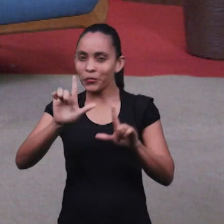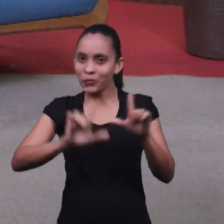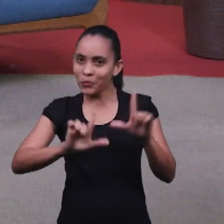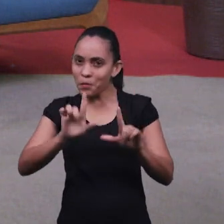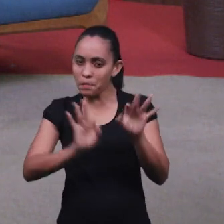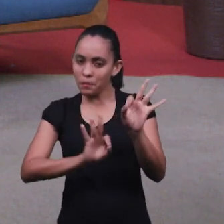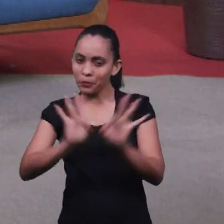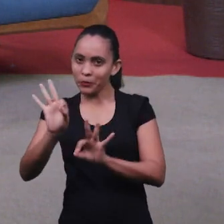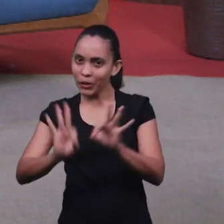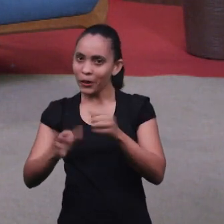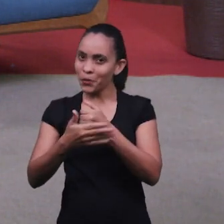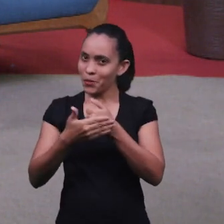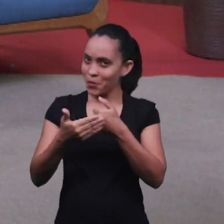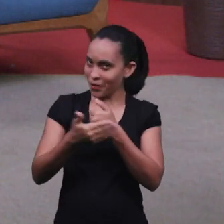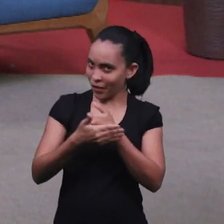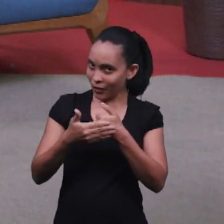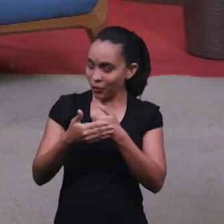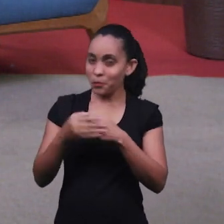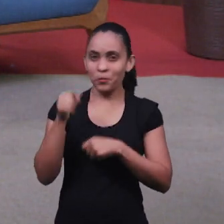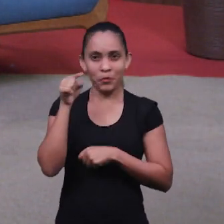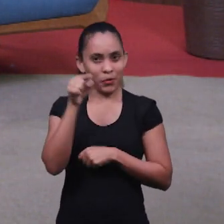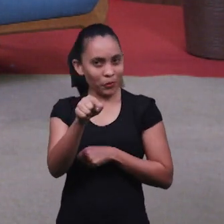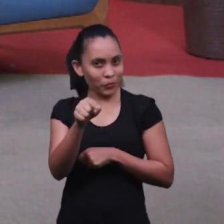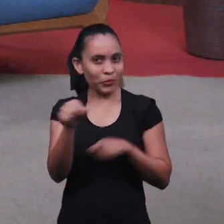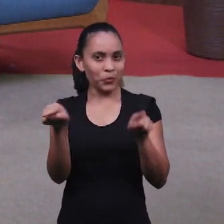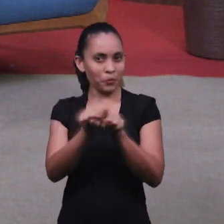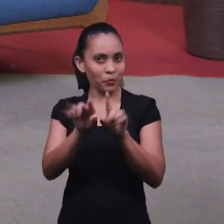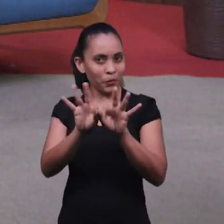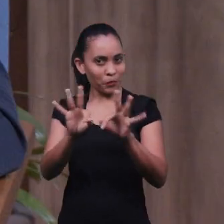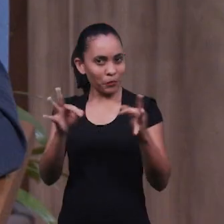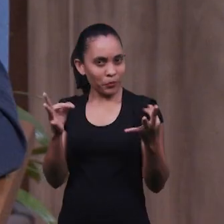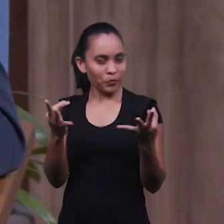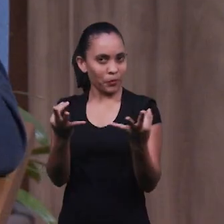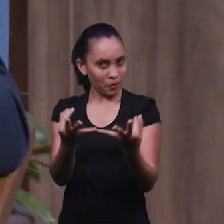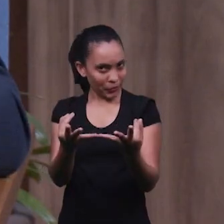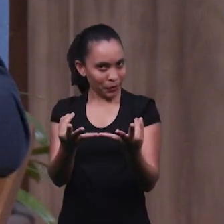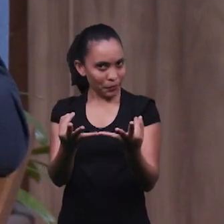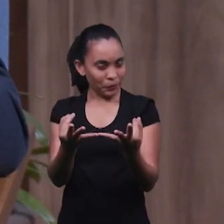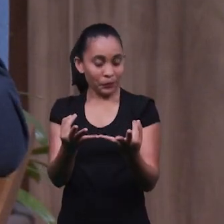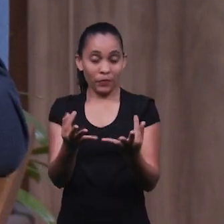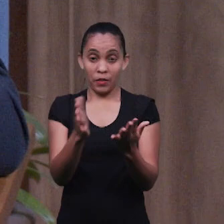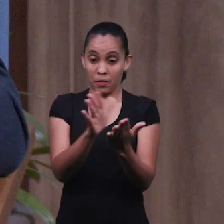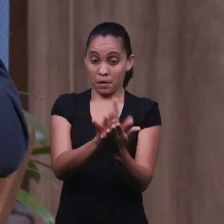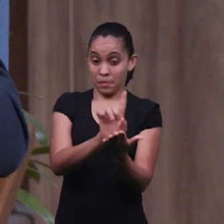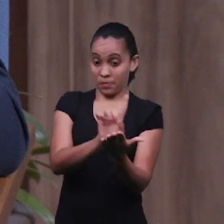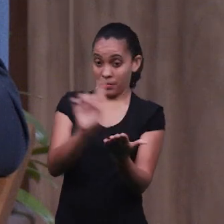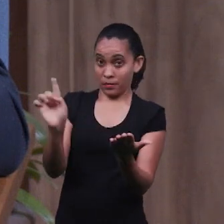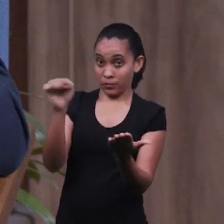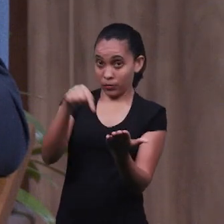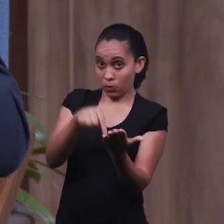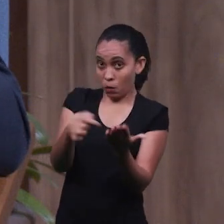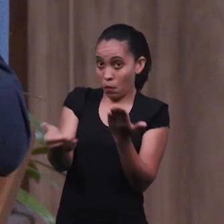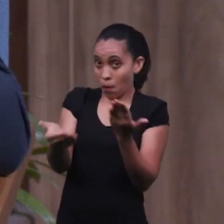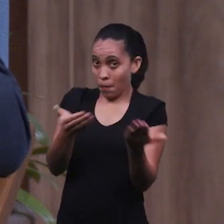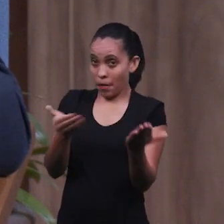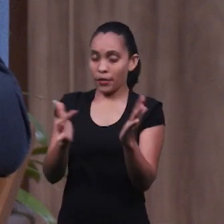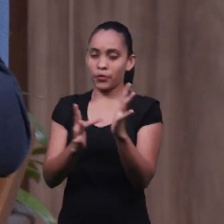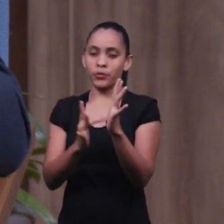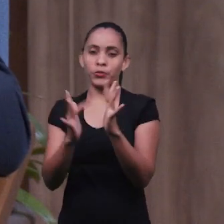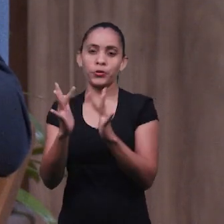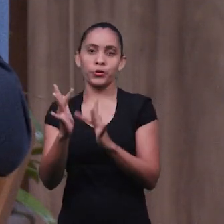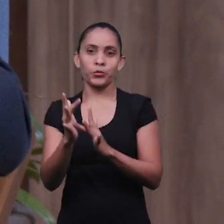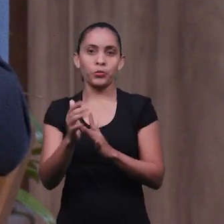soin, spécialement pour vous et pour toute votre famille. La Bible compare le Seigneur Jésus